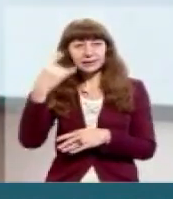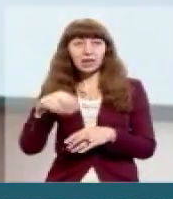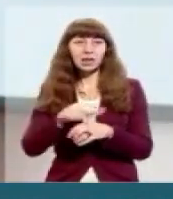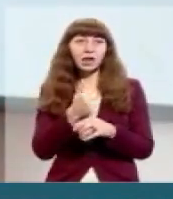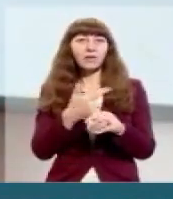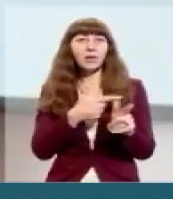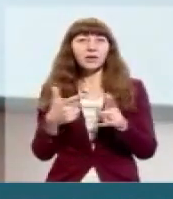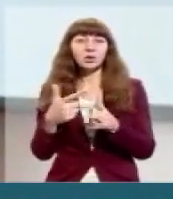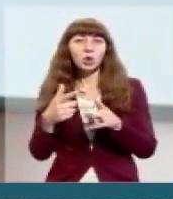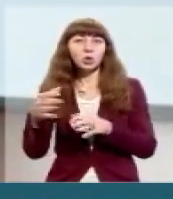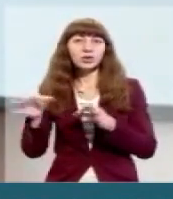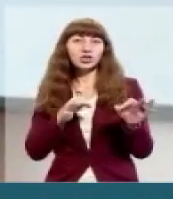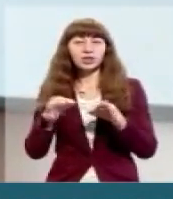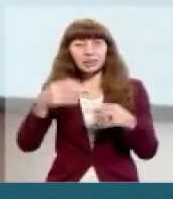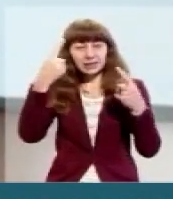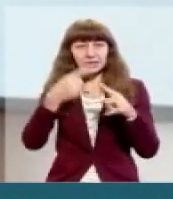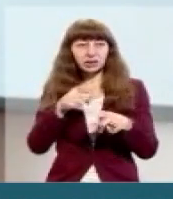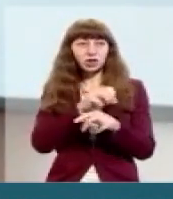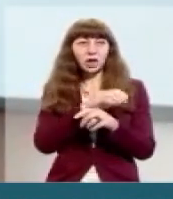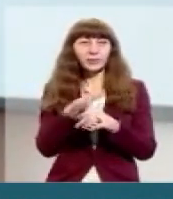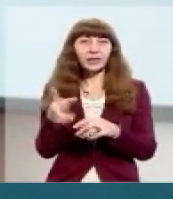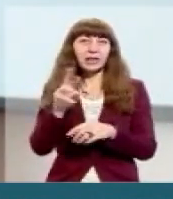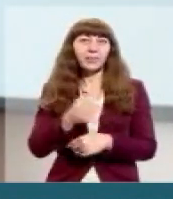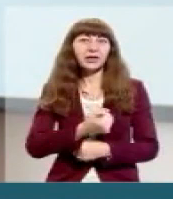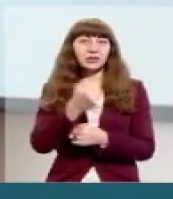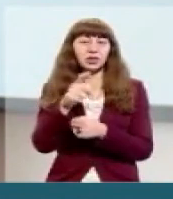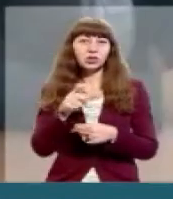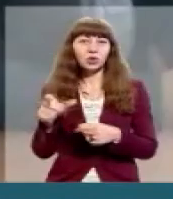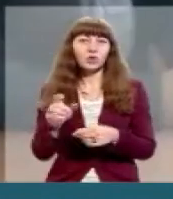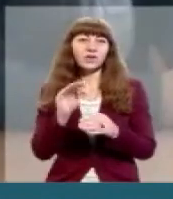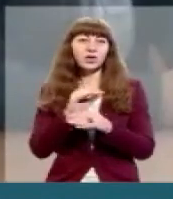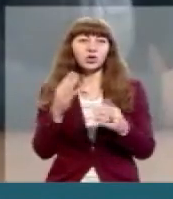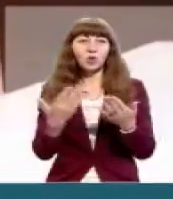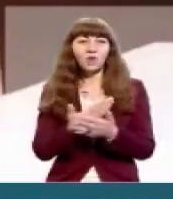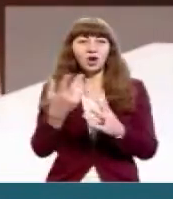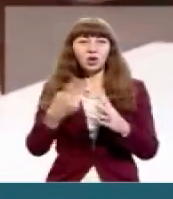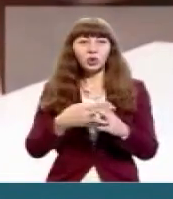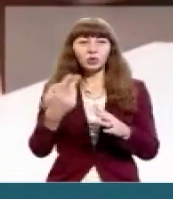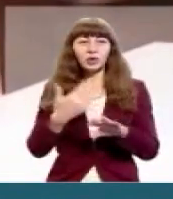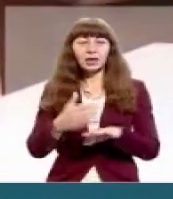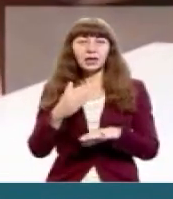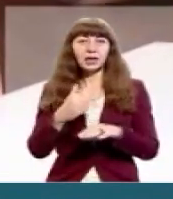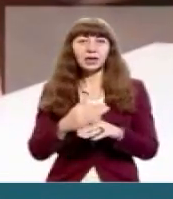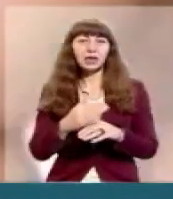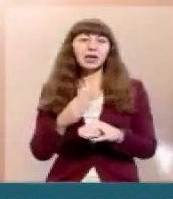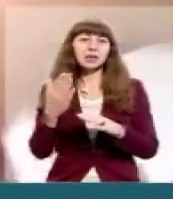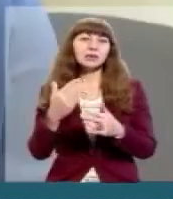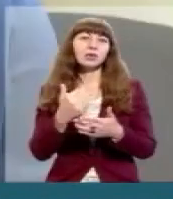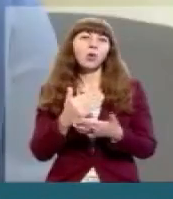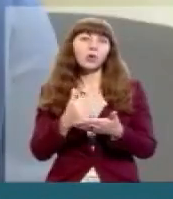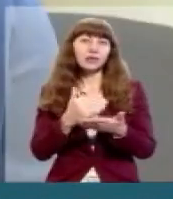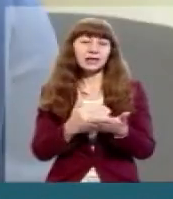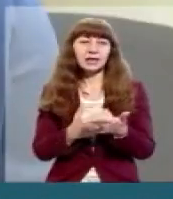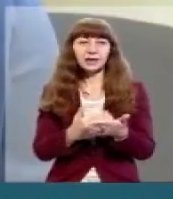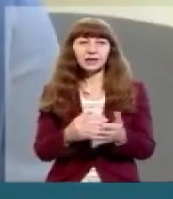техникалы кадрларды даярлауға басымдық беріледі. Үкіметтегілер қолдау үшін инженерлік техникалы қызметкерлер жаңа желілдік санат енгізілді.